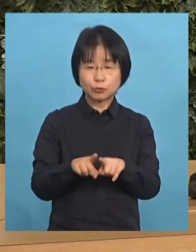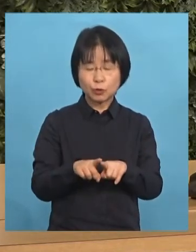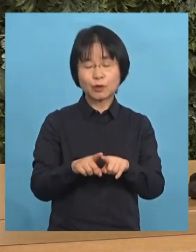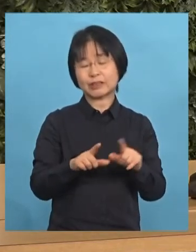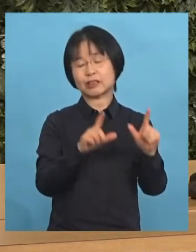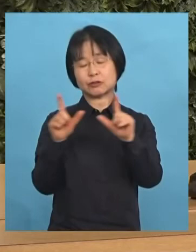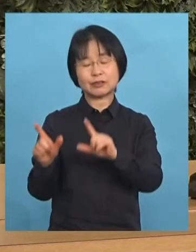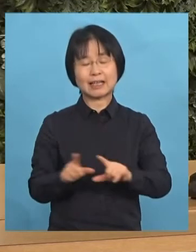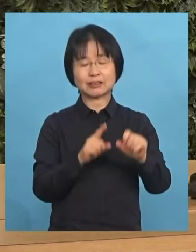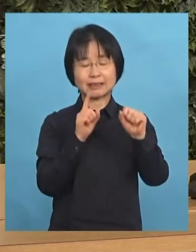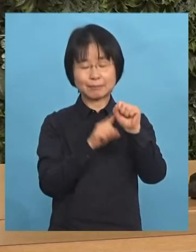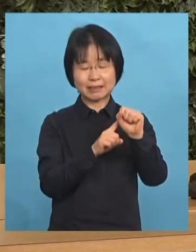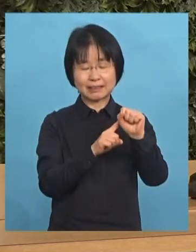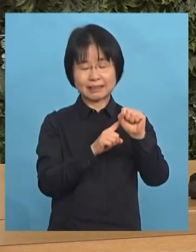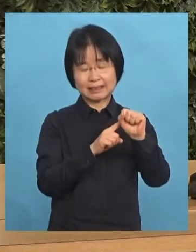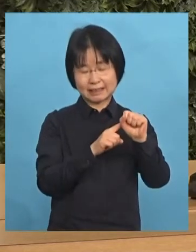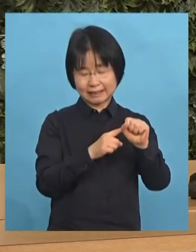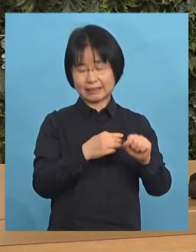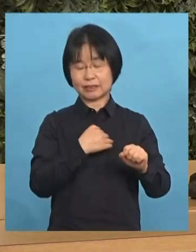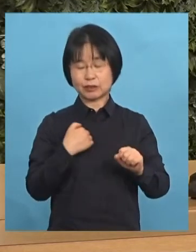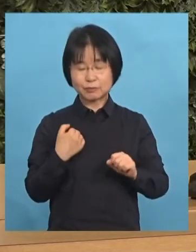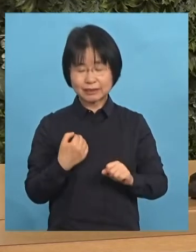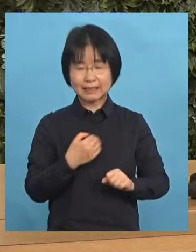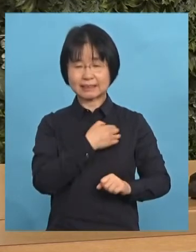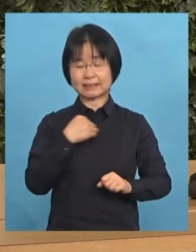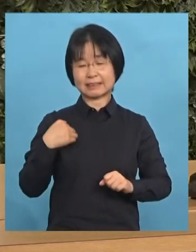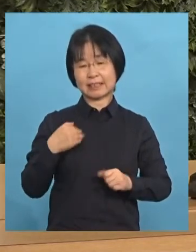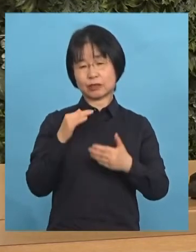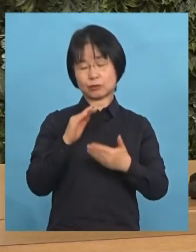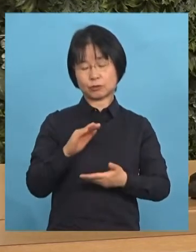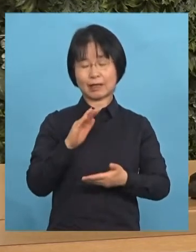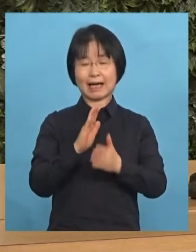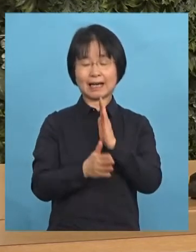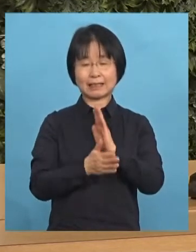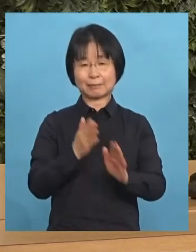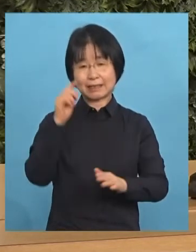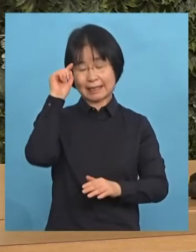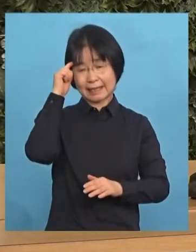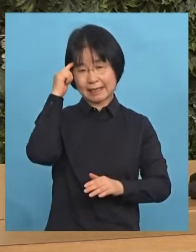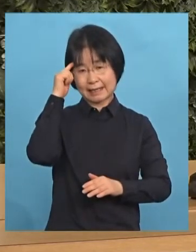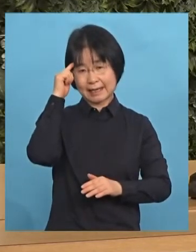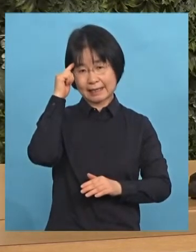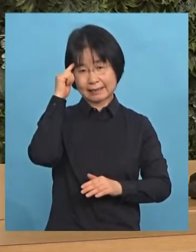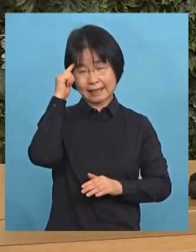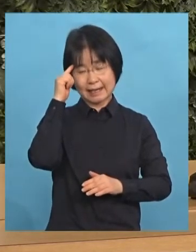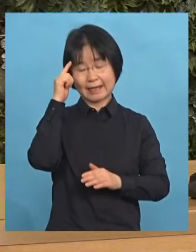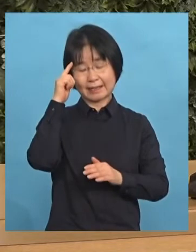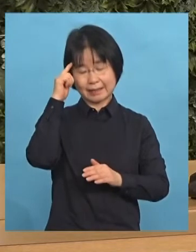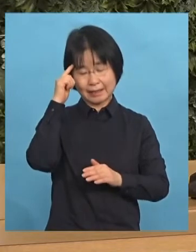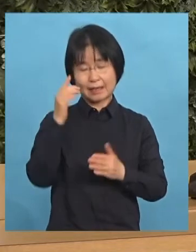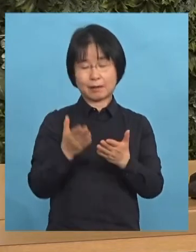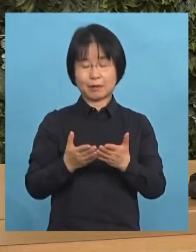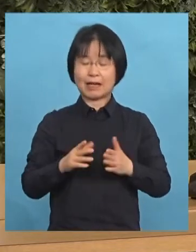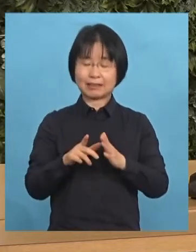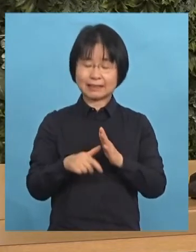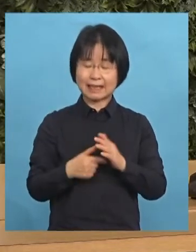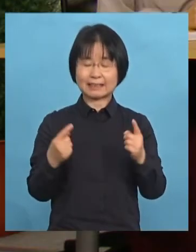、自分たちにできることを今一度考えていただく機会になればと思います